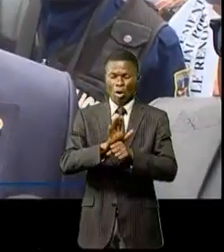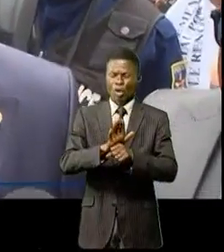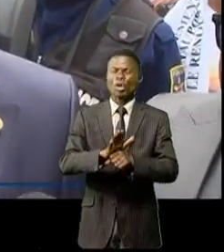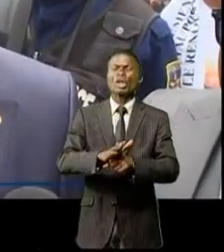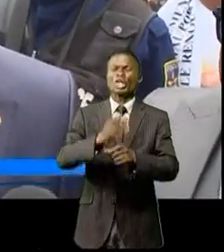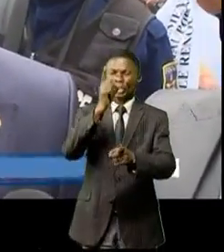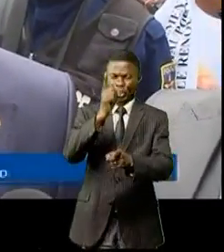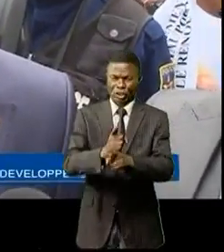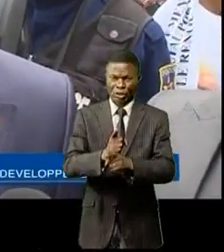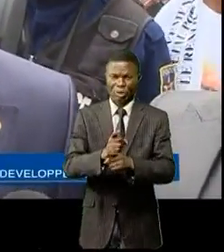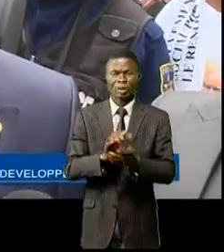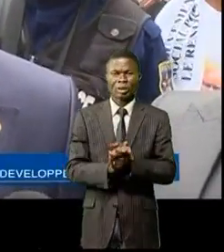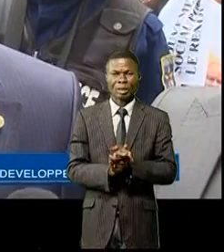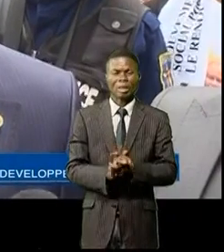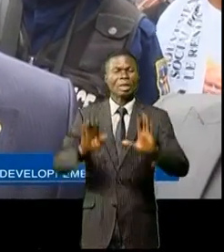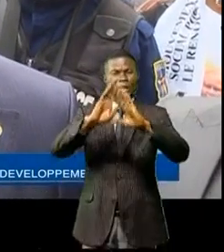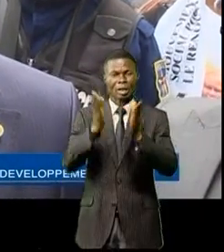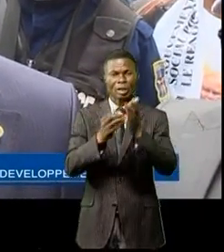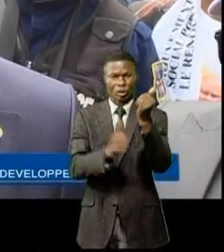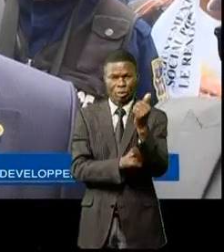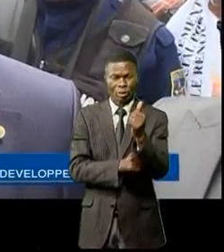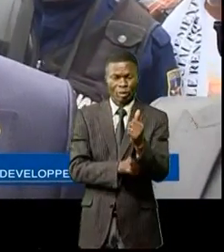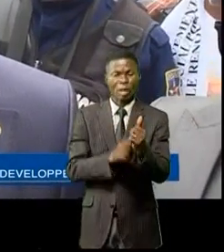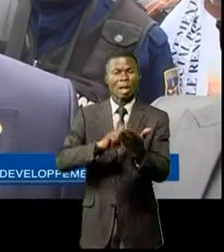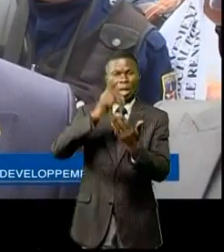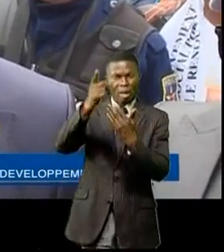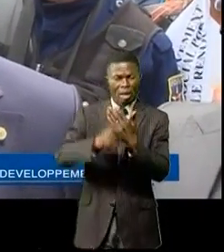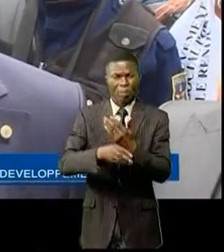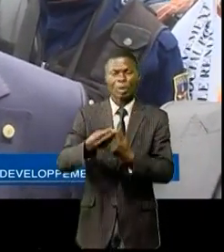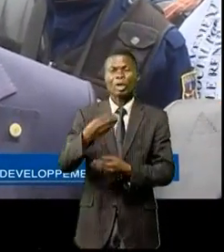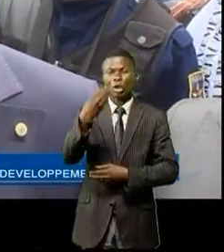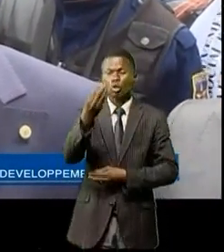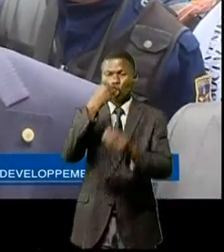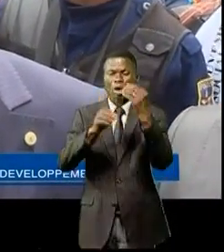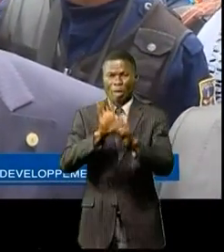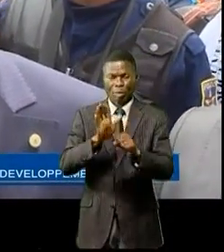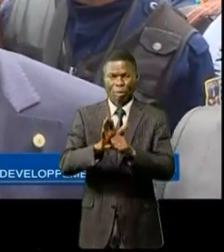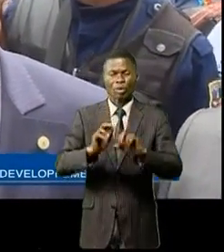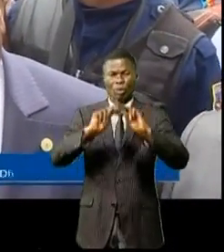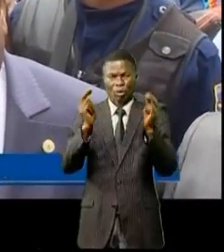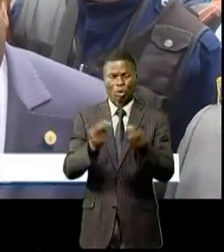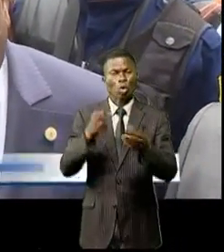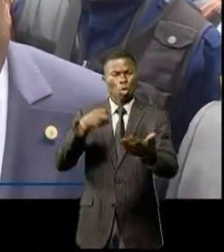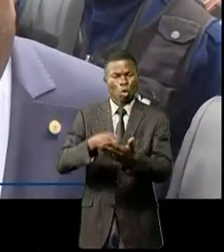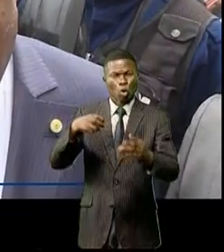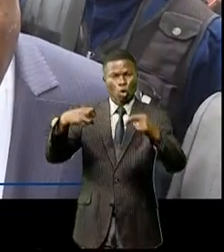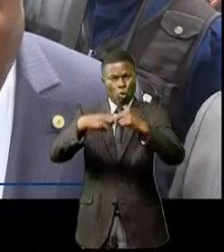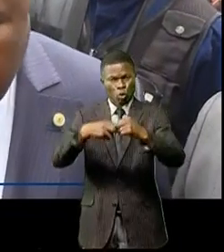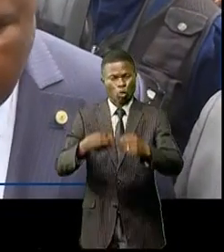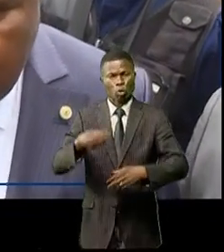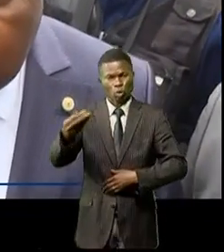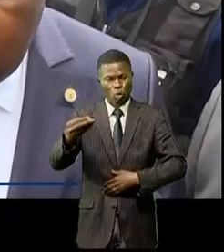qui est de Katogota et Kamagnola, nous sommes sur un programme alimenter la plaine de la Ruzizi en électricité à partir